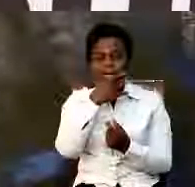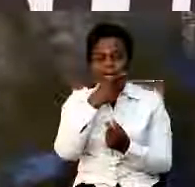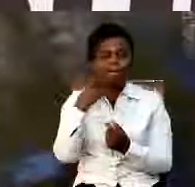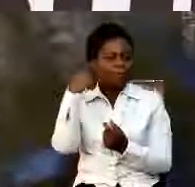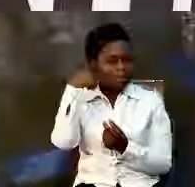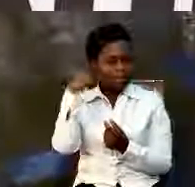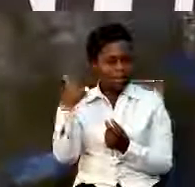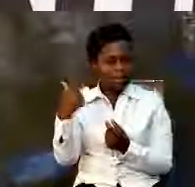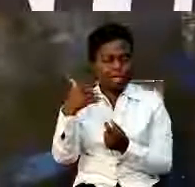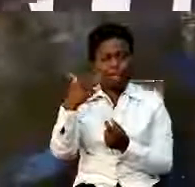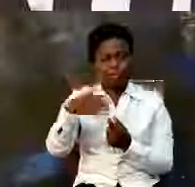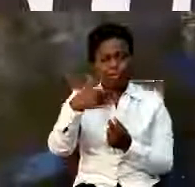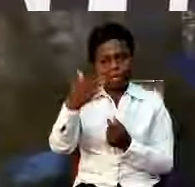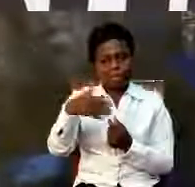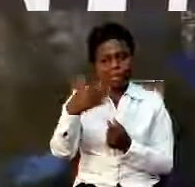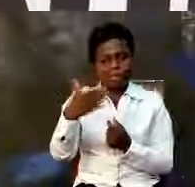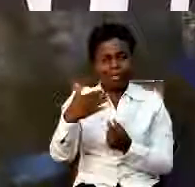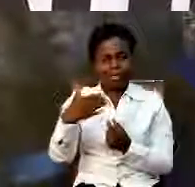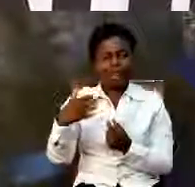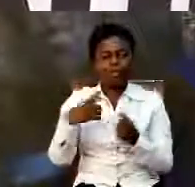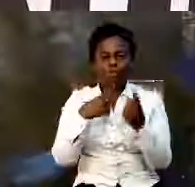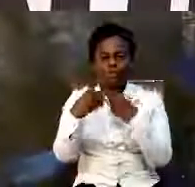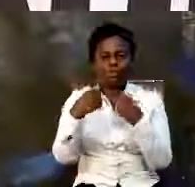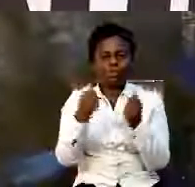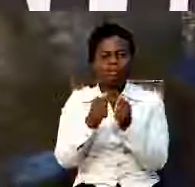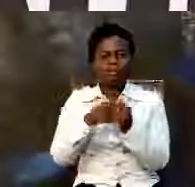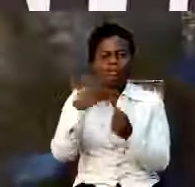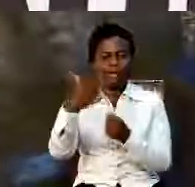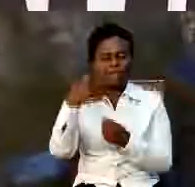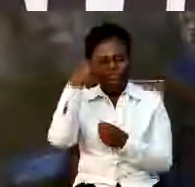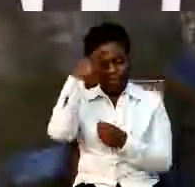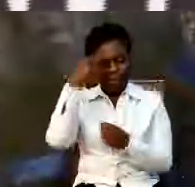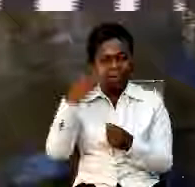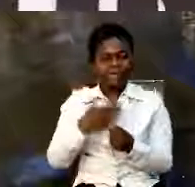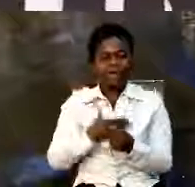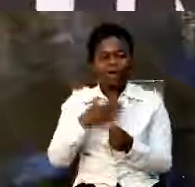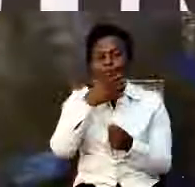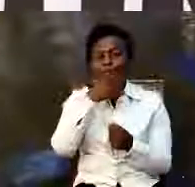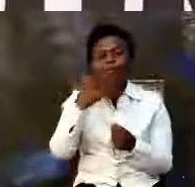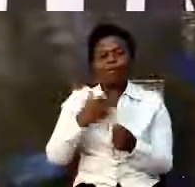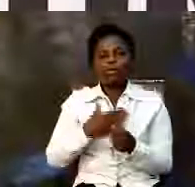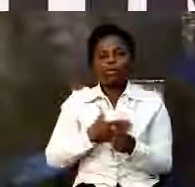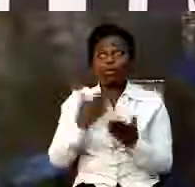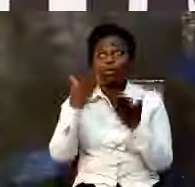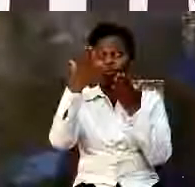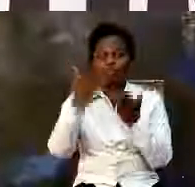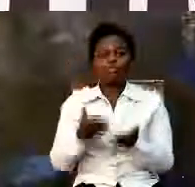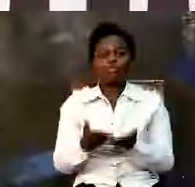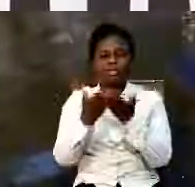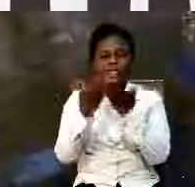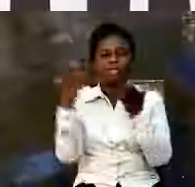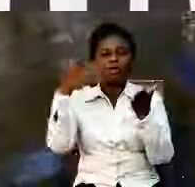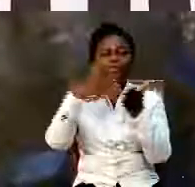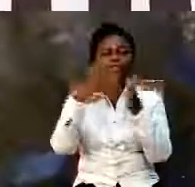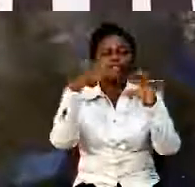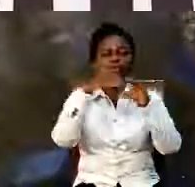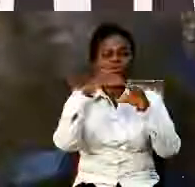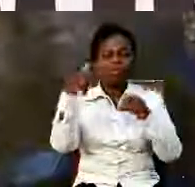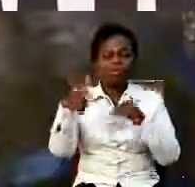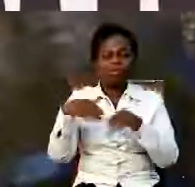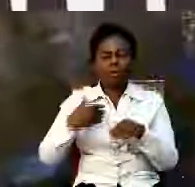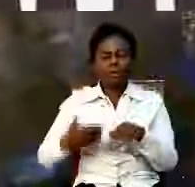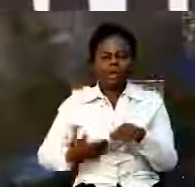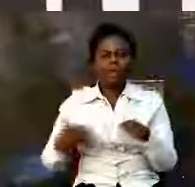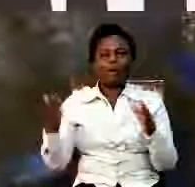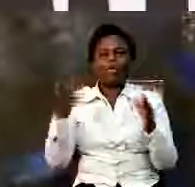tumesikia. Tutaendelea kushughulika na mambo mengine. Ni imani yangu kwamba wanaume wenzangu, Mungu atatusaidia kufikisha ujumbe huo kwa wanawake.